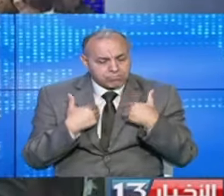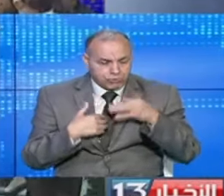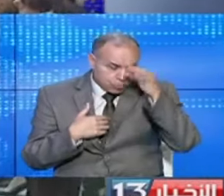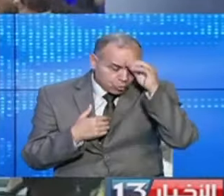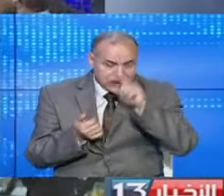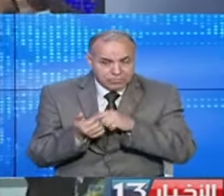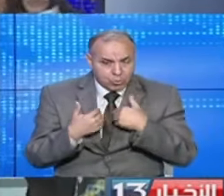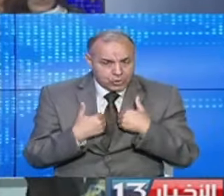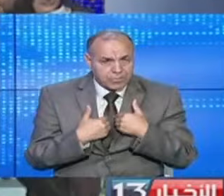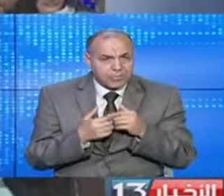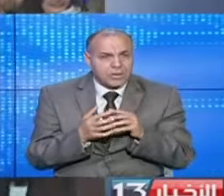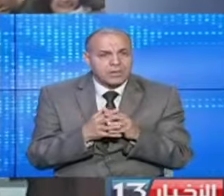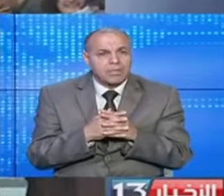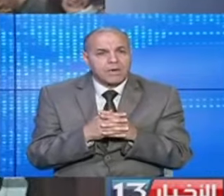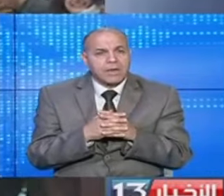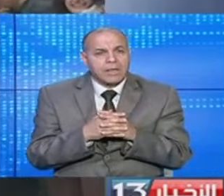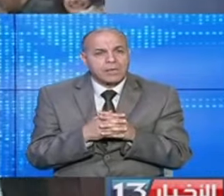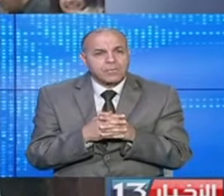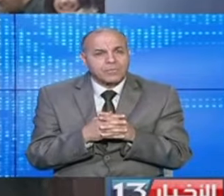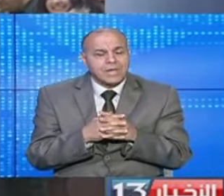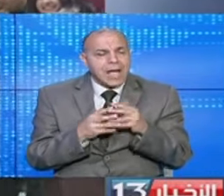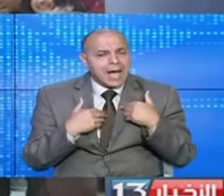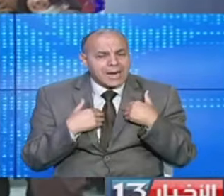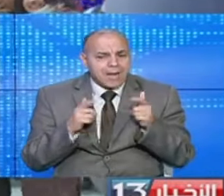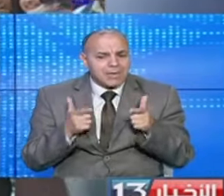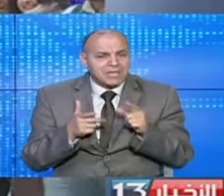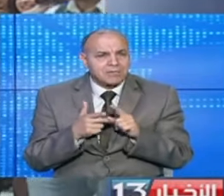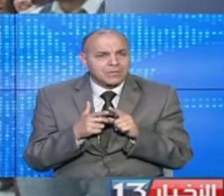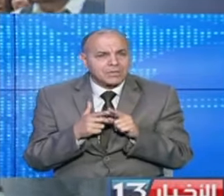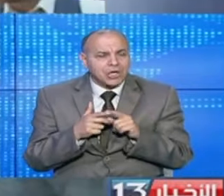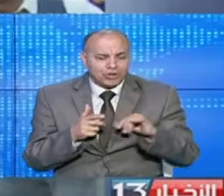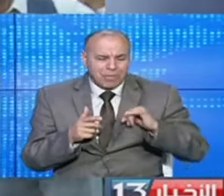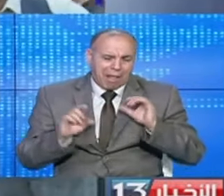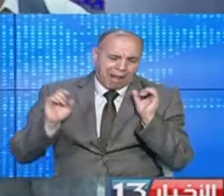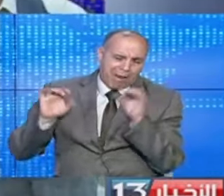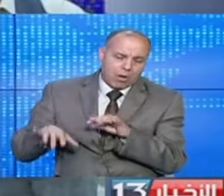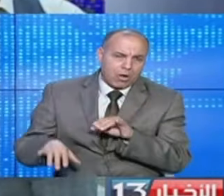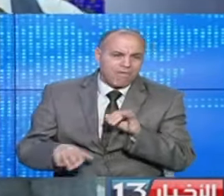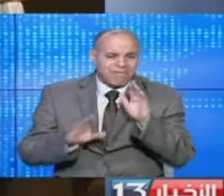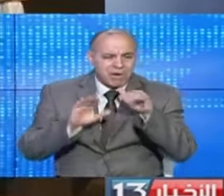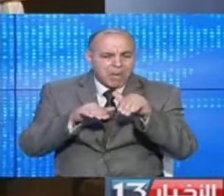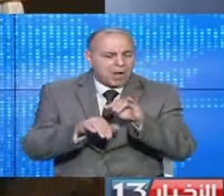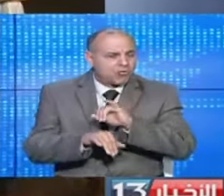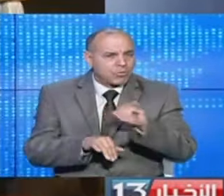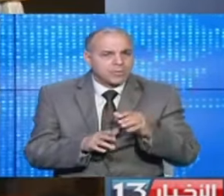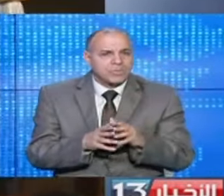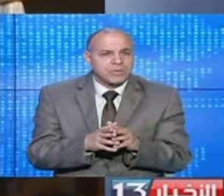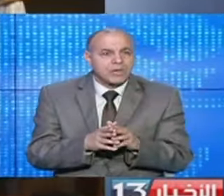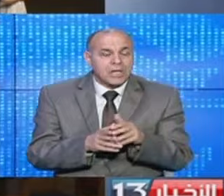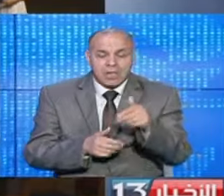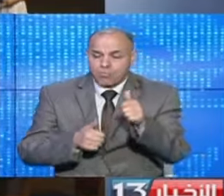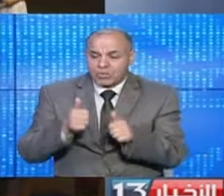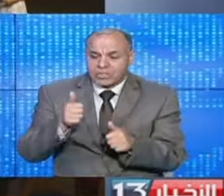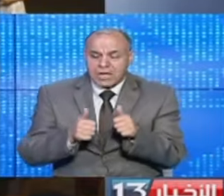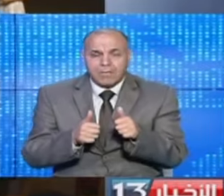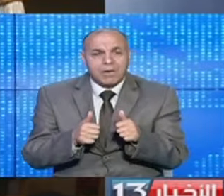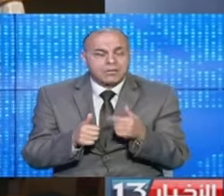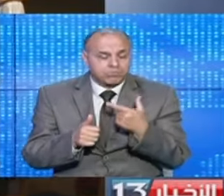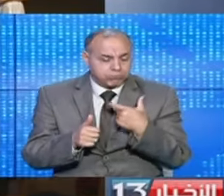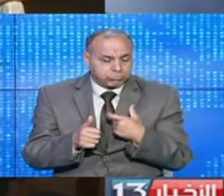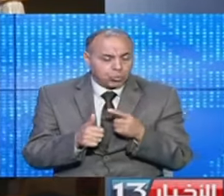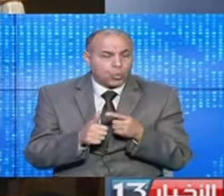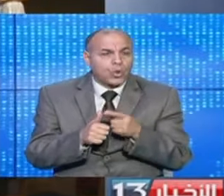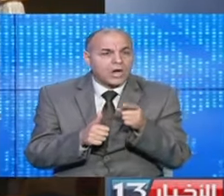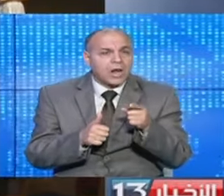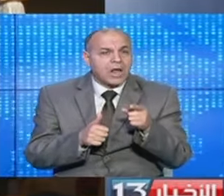التونسي، أنه ما يلزمناش نلوحوا بشباب في البحر. في مسابقة جائزة